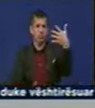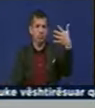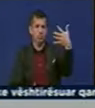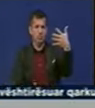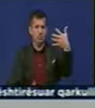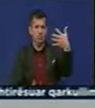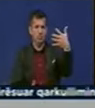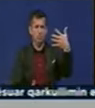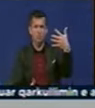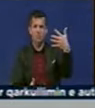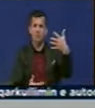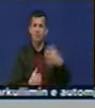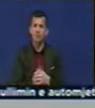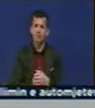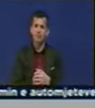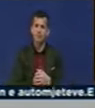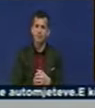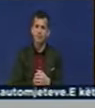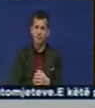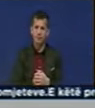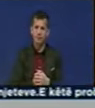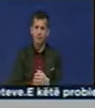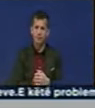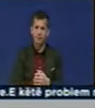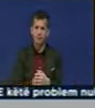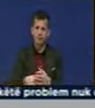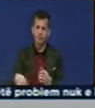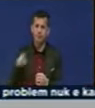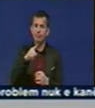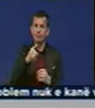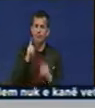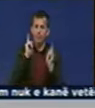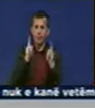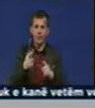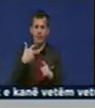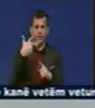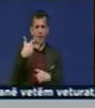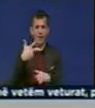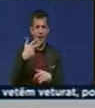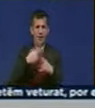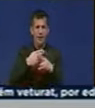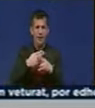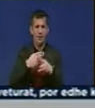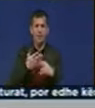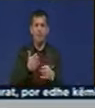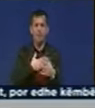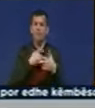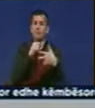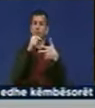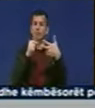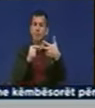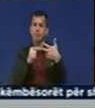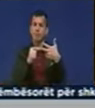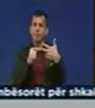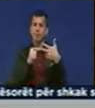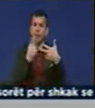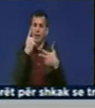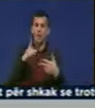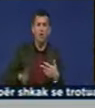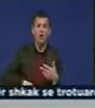rëndom më përpara. Kështu, në çdo tre emra të një pasnjëshëm, kemi kërkuar që të ketë të paktën një